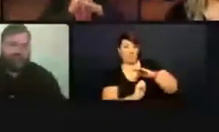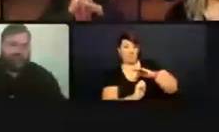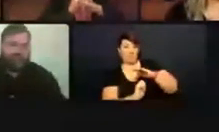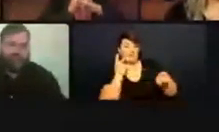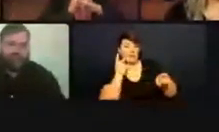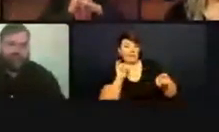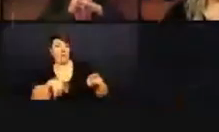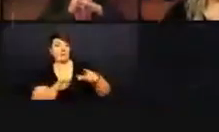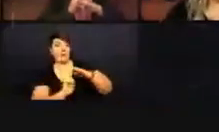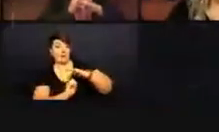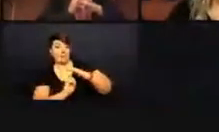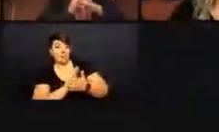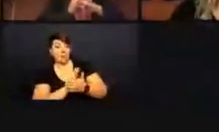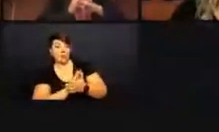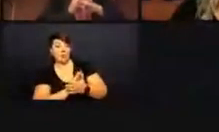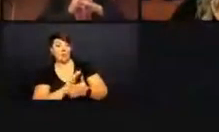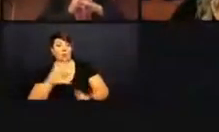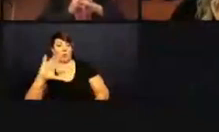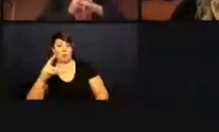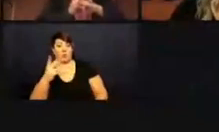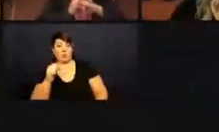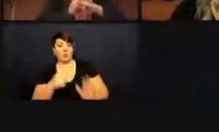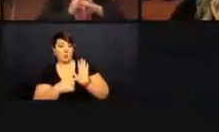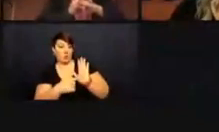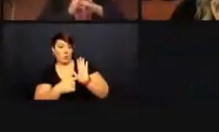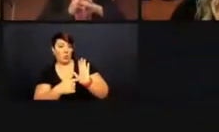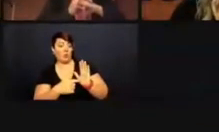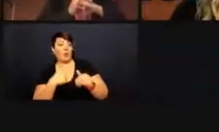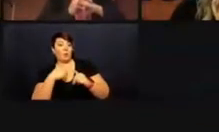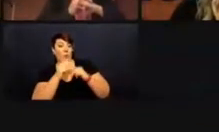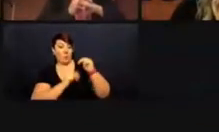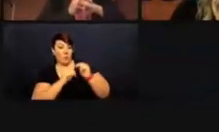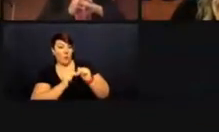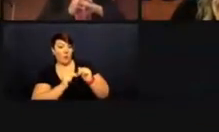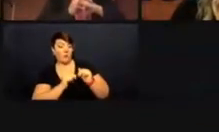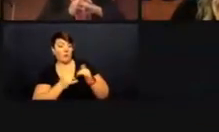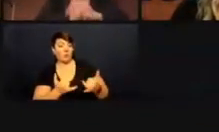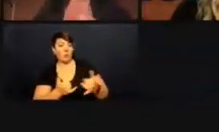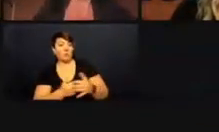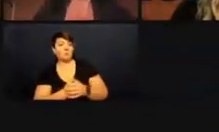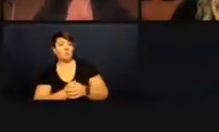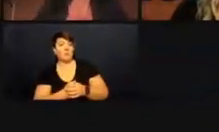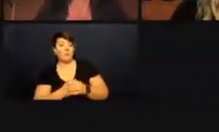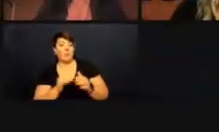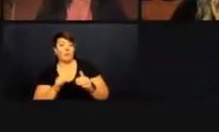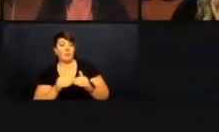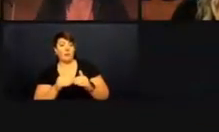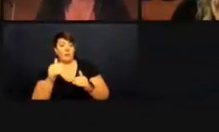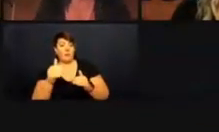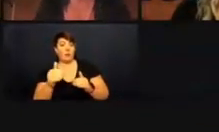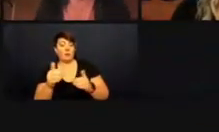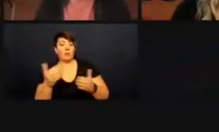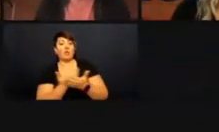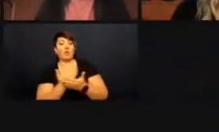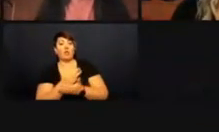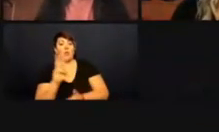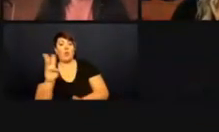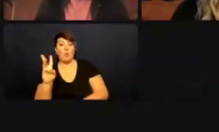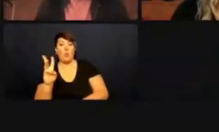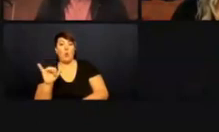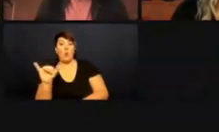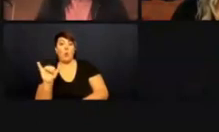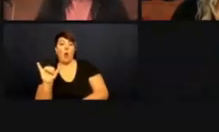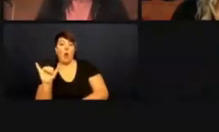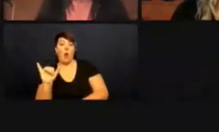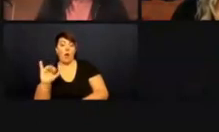the elementary school that Chris showed earlier that we're building, and then you can see up in front of that is the new Y.